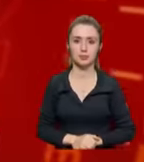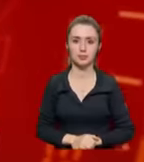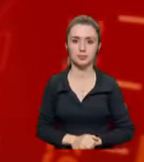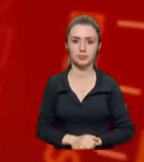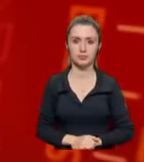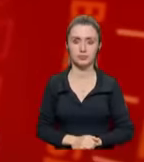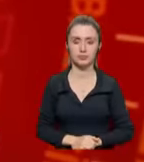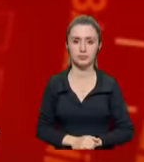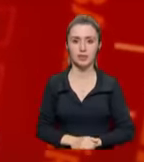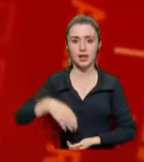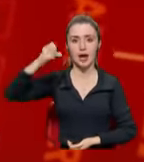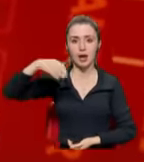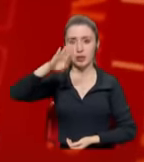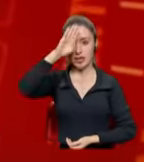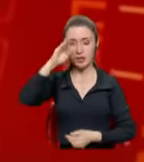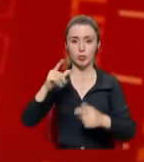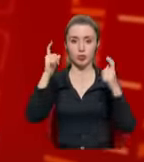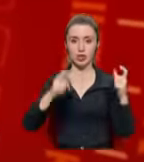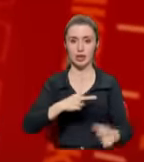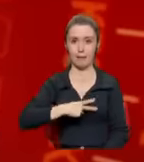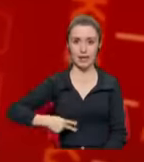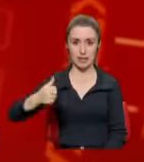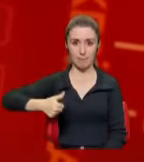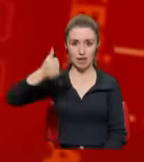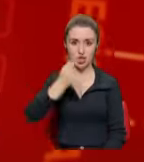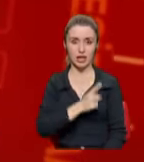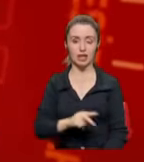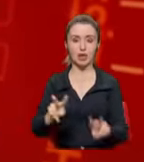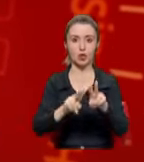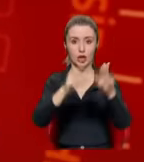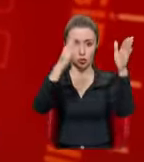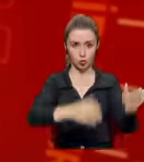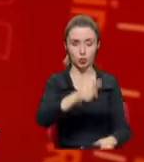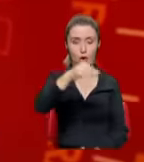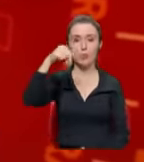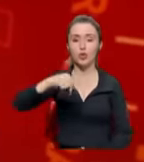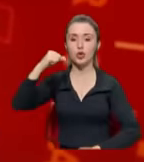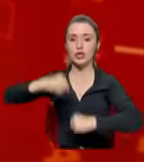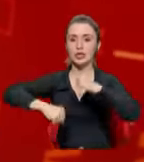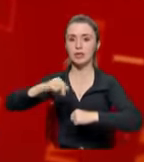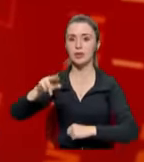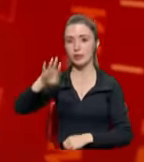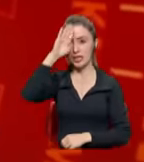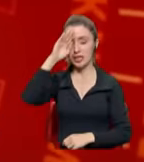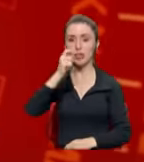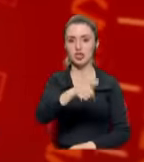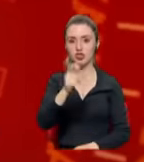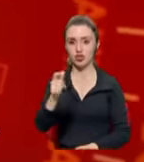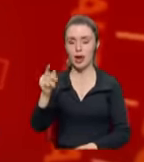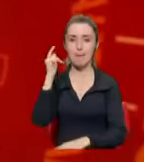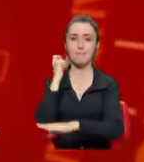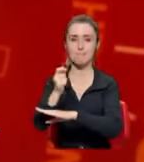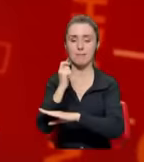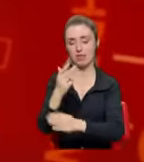yaptırmayacağız AK Parti İstanbul Büyükşehir Belediye Başkan Adayı Murat kurum da bugün rakibi gibi İstanbul'un ilçelerinde